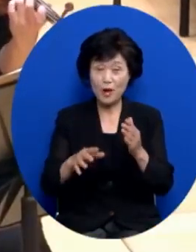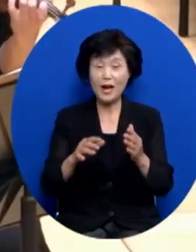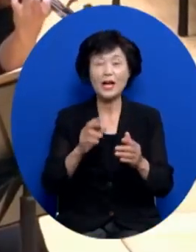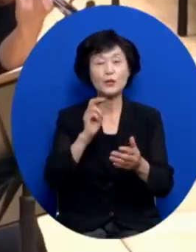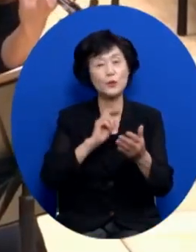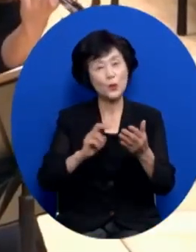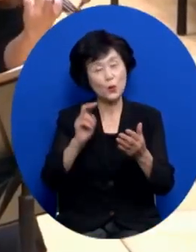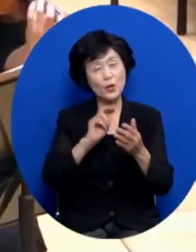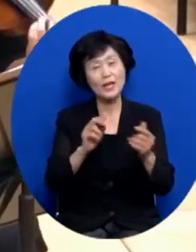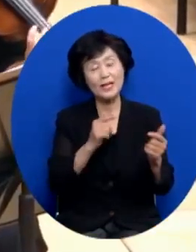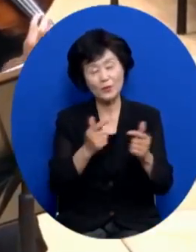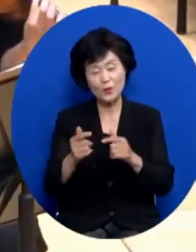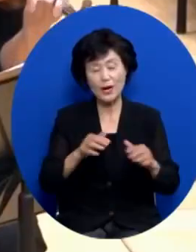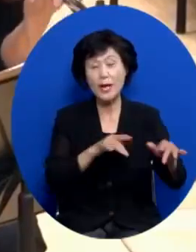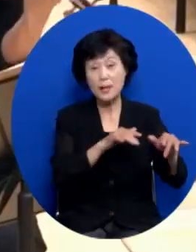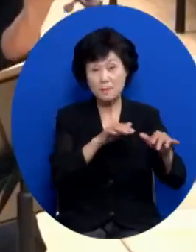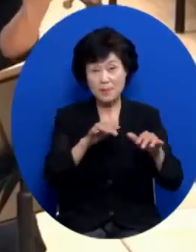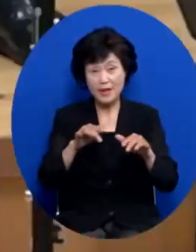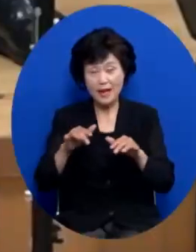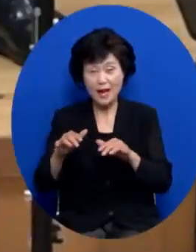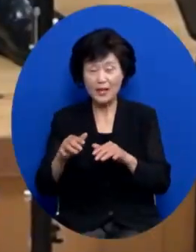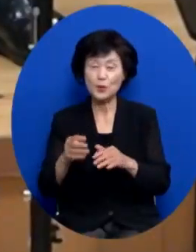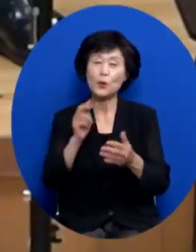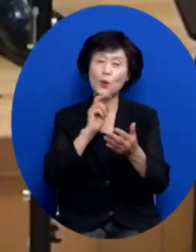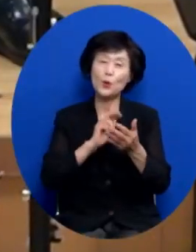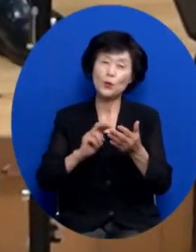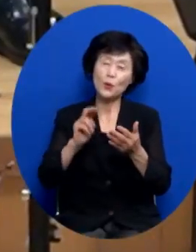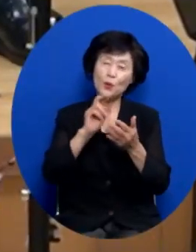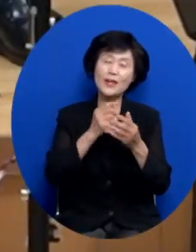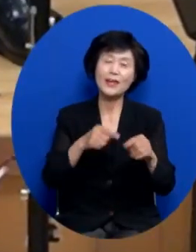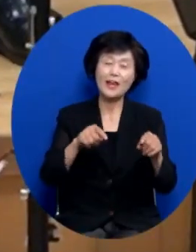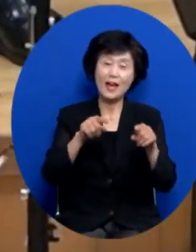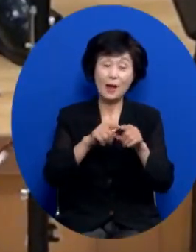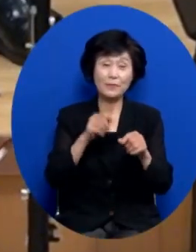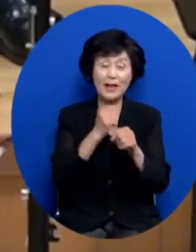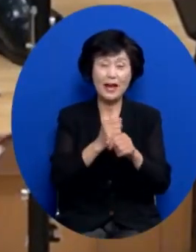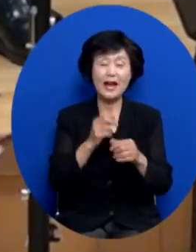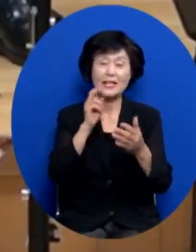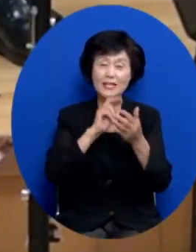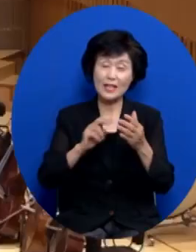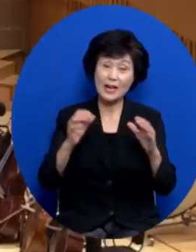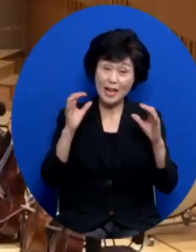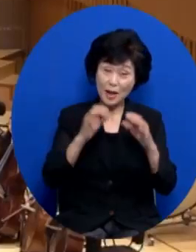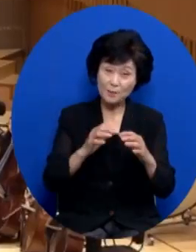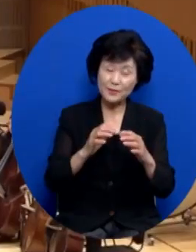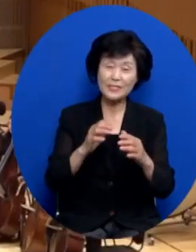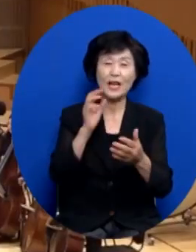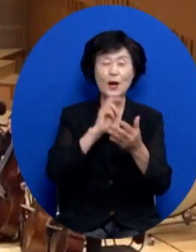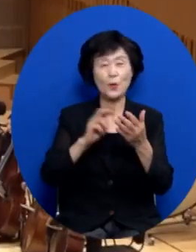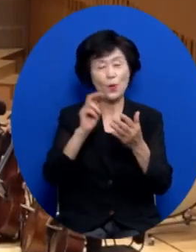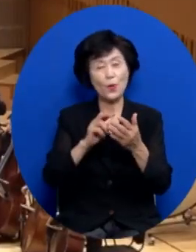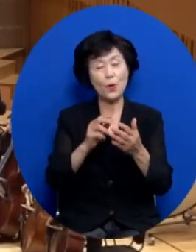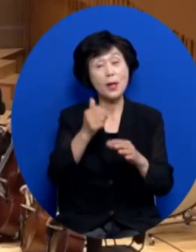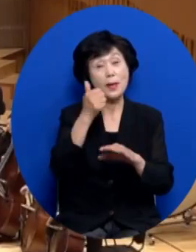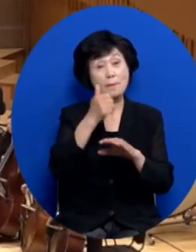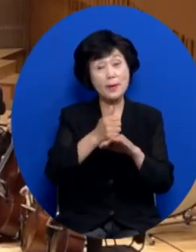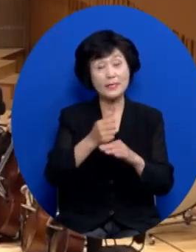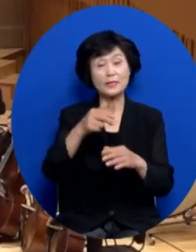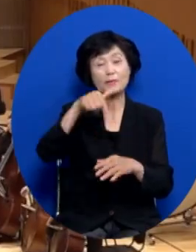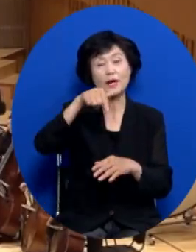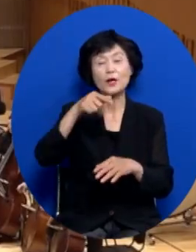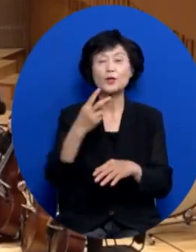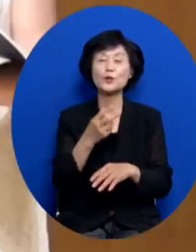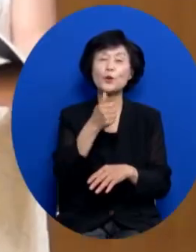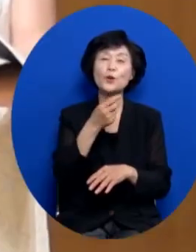서곡과 피아노 협주곡의 성악과 합창이 함께하는 합창 환상곡, 베토벤 최후의 교향곡인